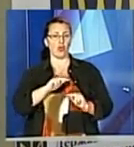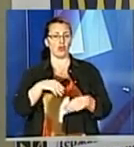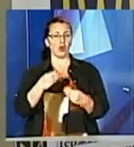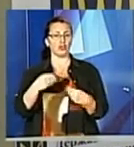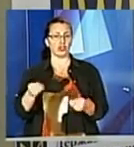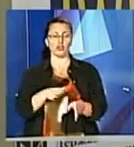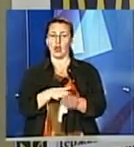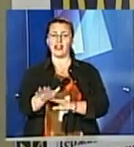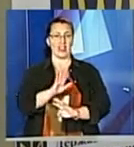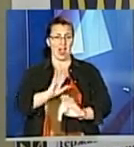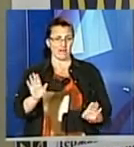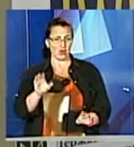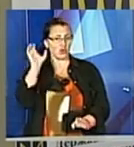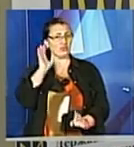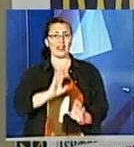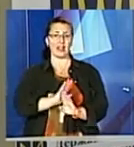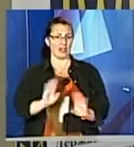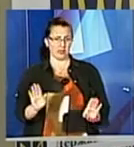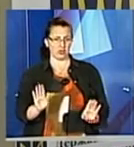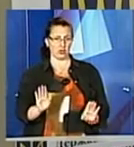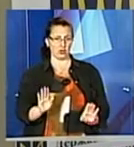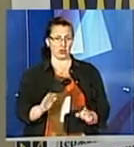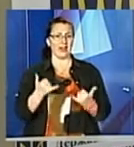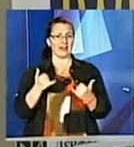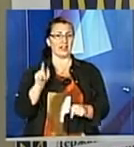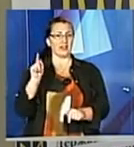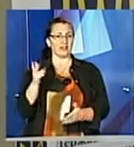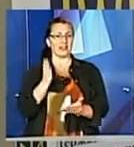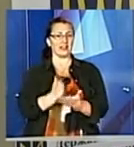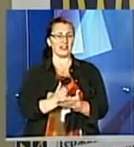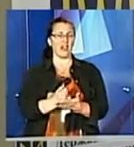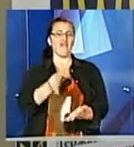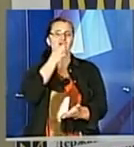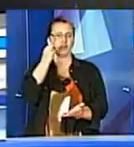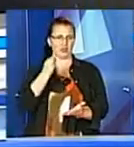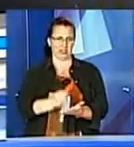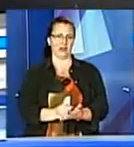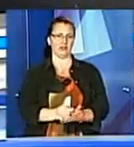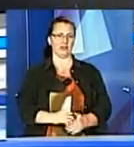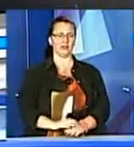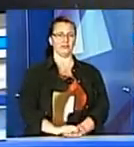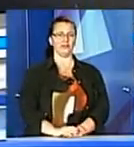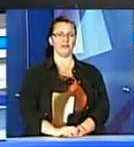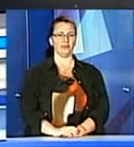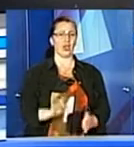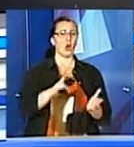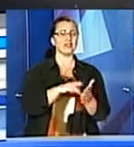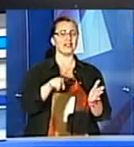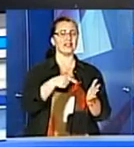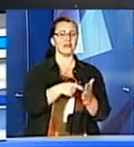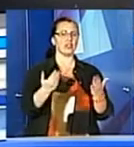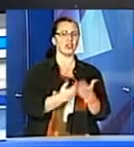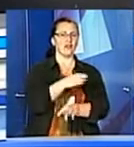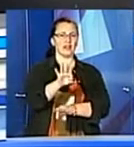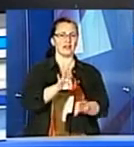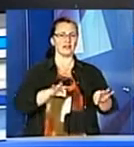не дотримуються, не прислухаються, для них встановлена відповідальність. У центрі міста нова